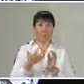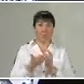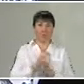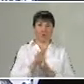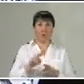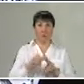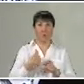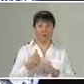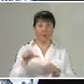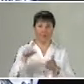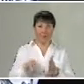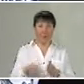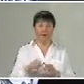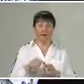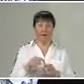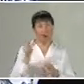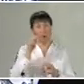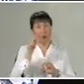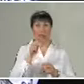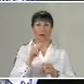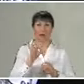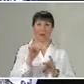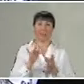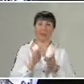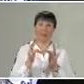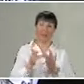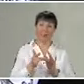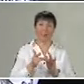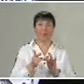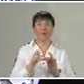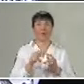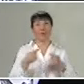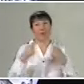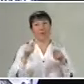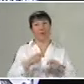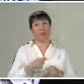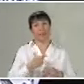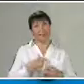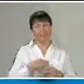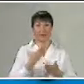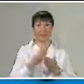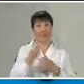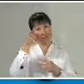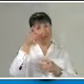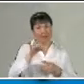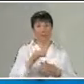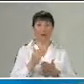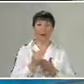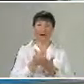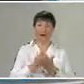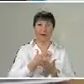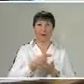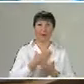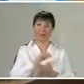здесь вот научиться это через сайты порекомендовать продать тебя свои руки свою голову программа самозанятости